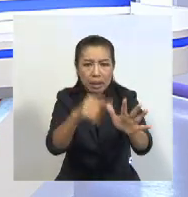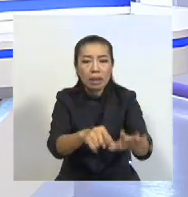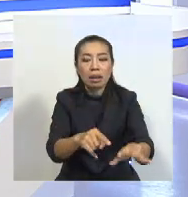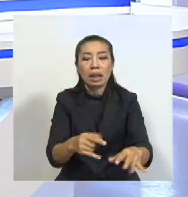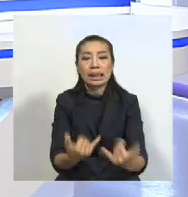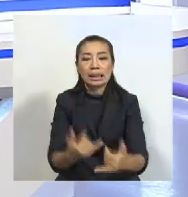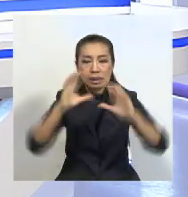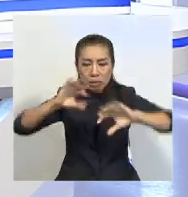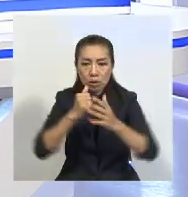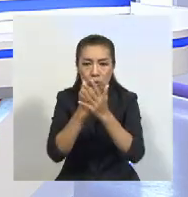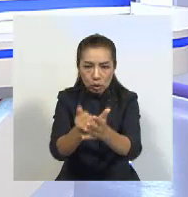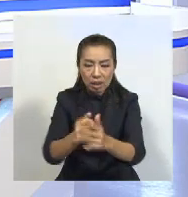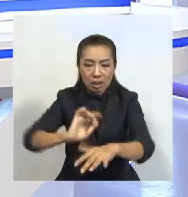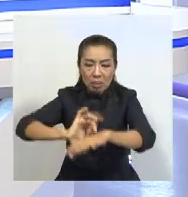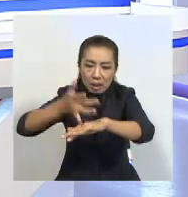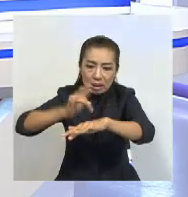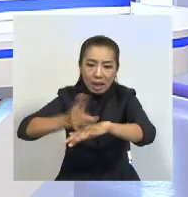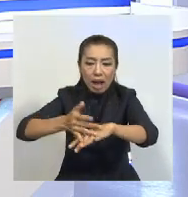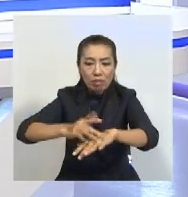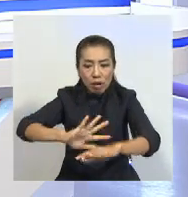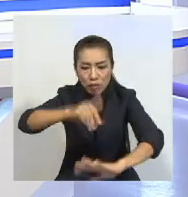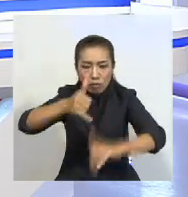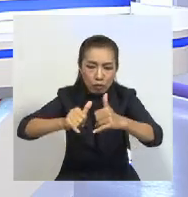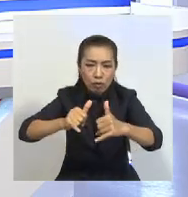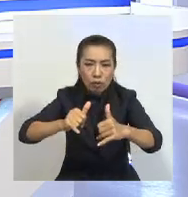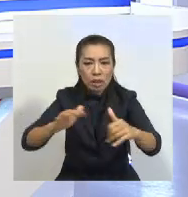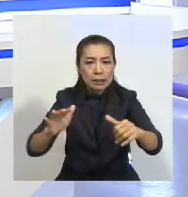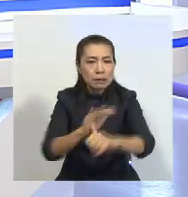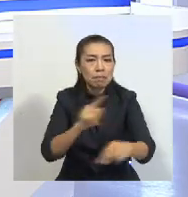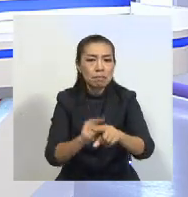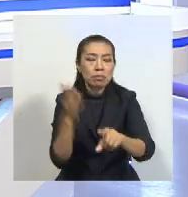ฟื้นฟูธรรมชาติทรัพยากรธรรมชาติทางทะเลให้กลับมาอุดมสมบูรณ์เช่นเคยนะคะ